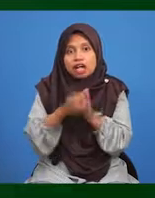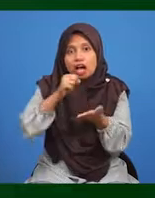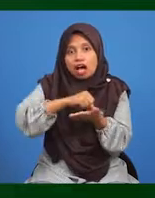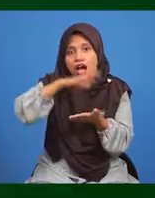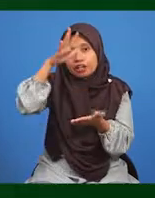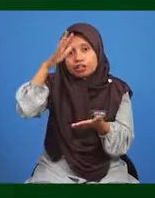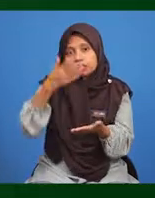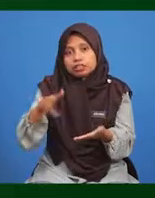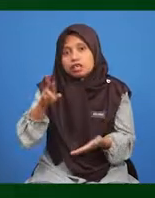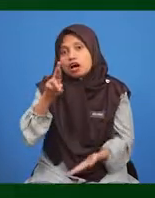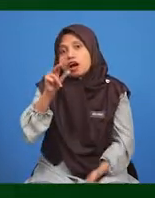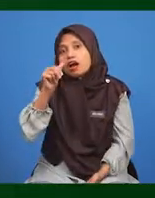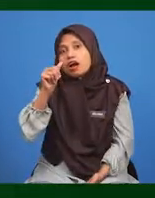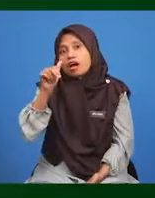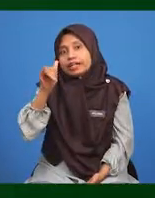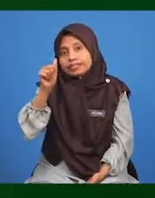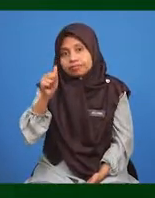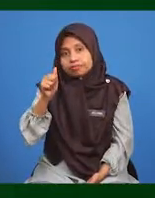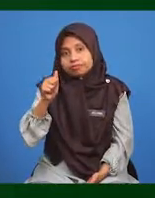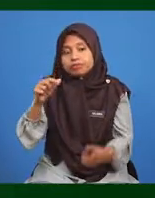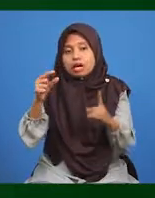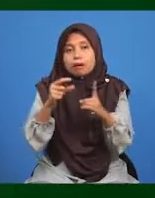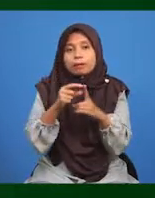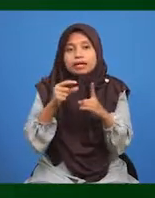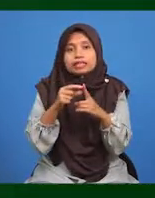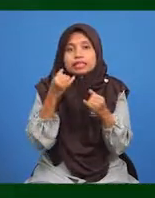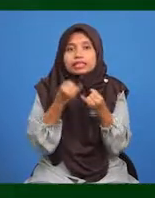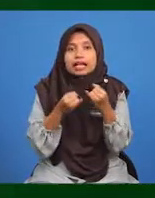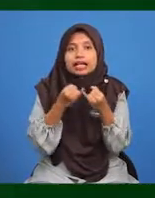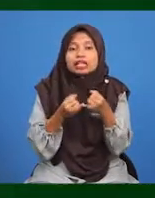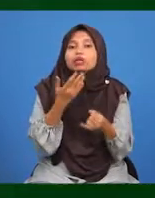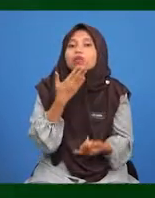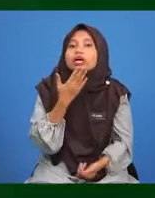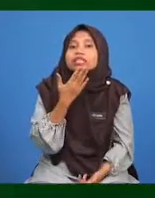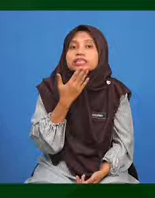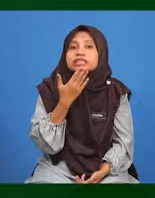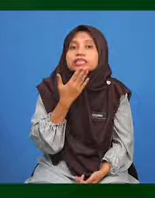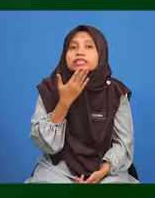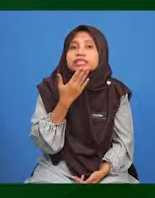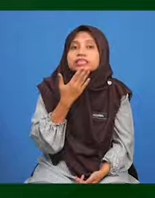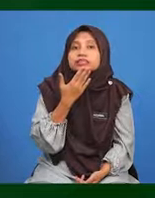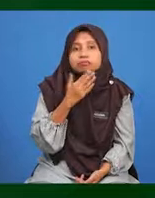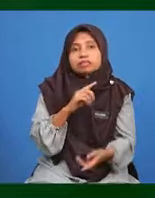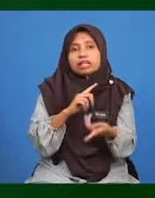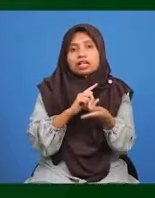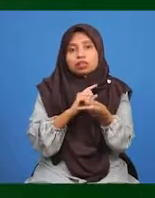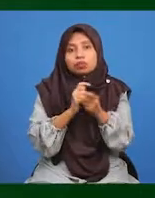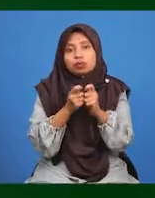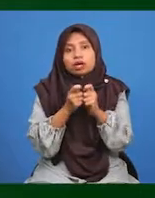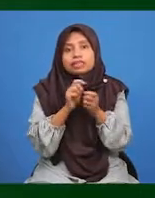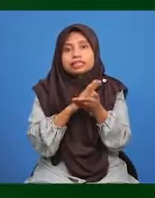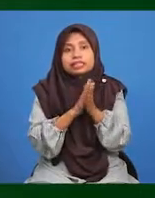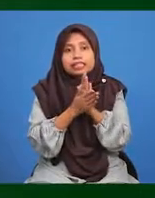kaya raya. Dan perkataan terakhir, warna. Betul, murid-murid.